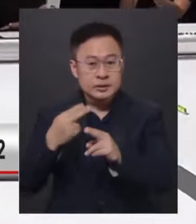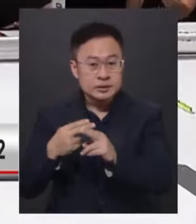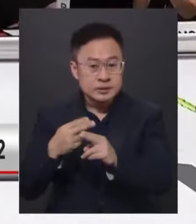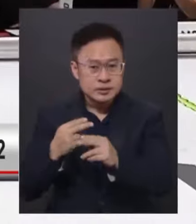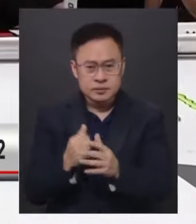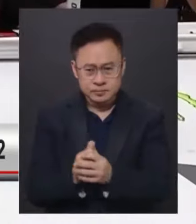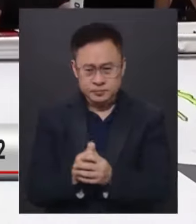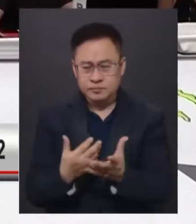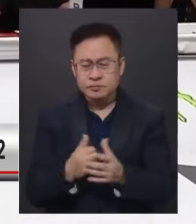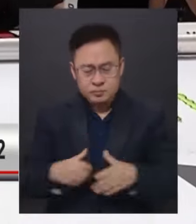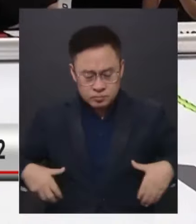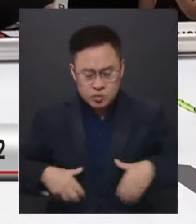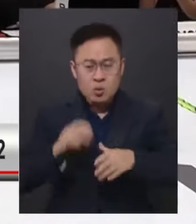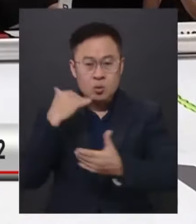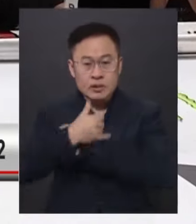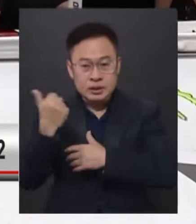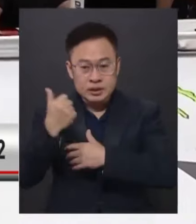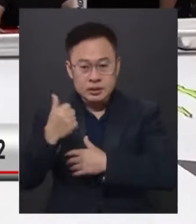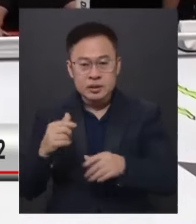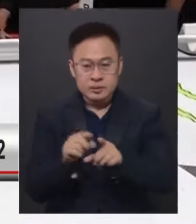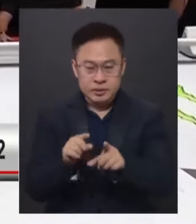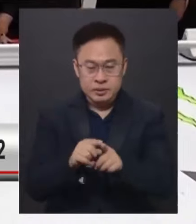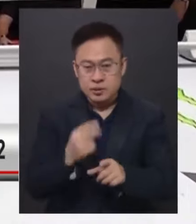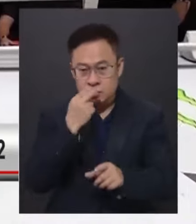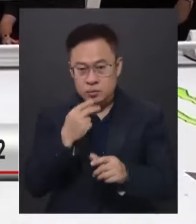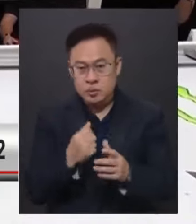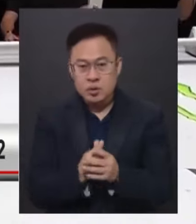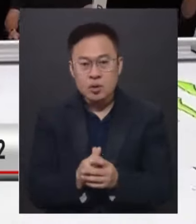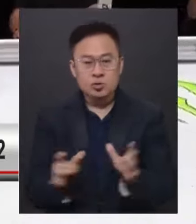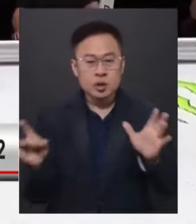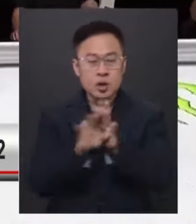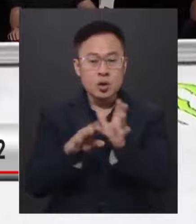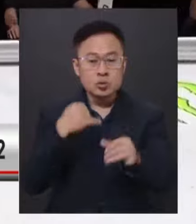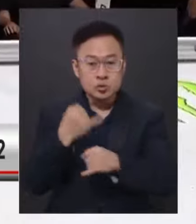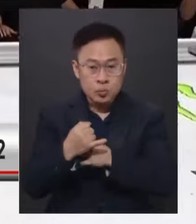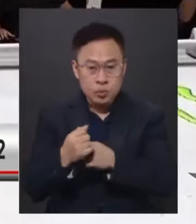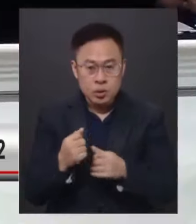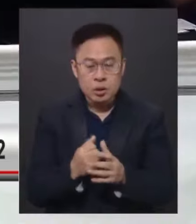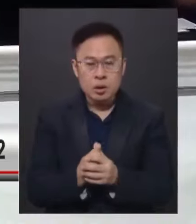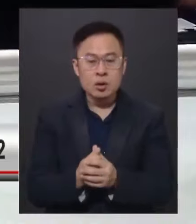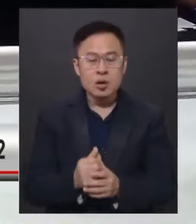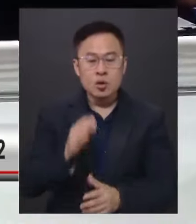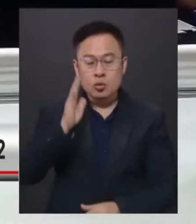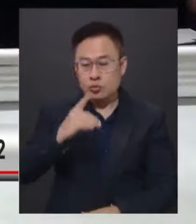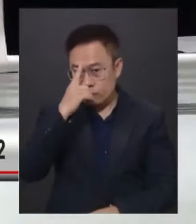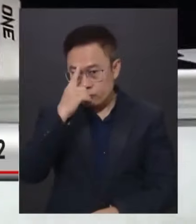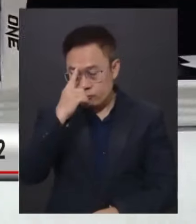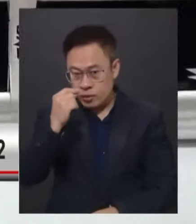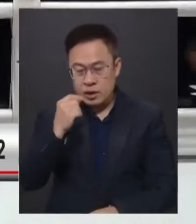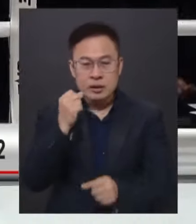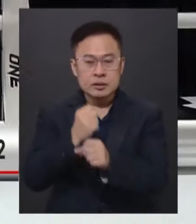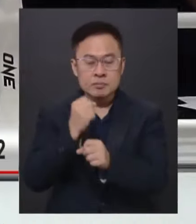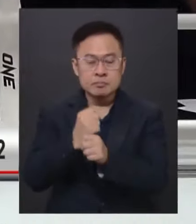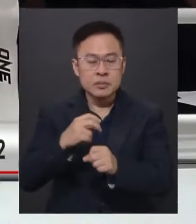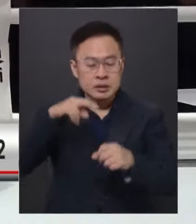ขึ้นชกกับนาตาเลียดีอาสโควาแต่ว่าสุดท้ายนะคะเป็นทางซิมิล่าเนี่ยที่ทำน้ำหนักไม่ผ่